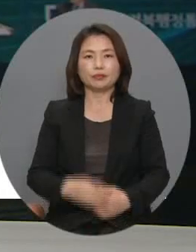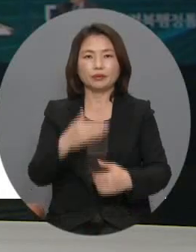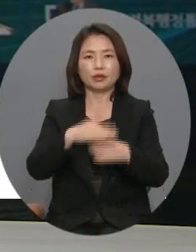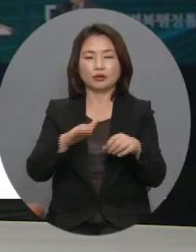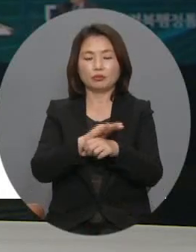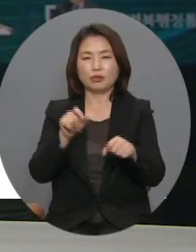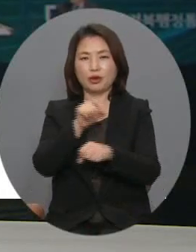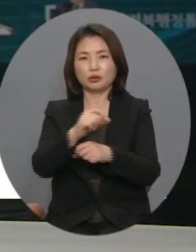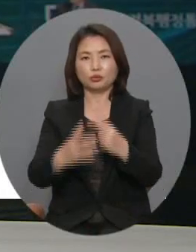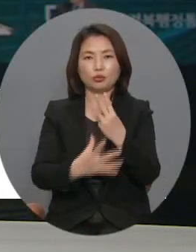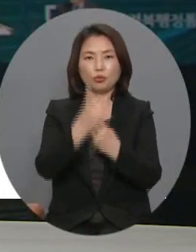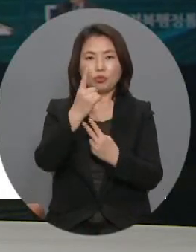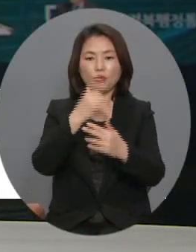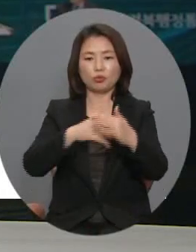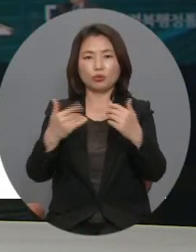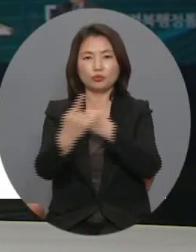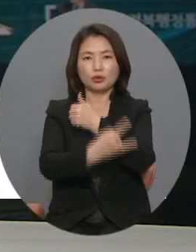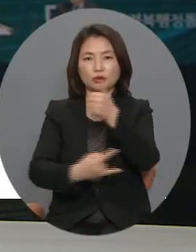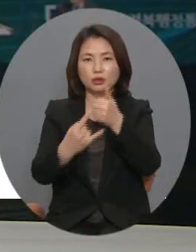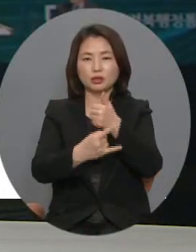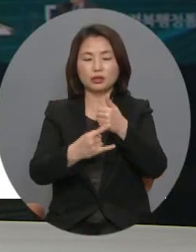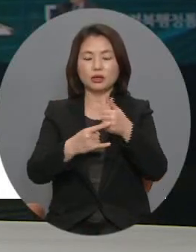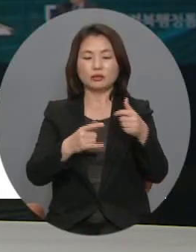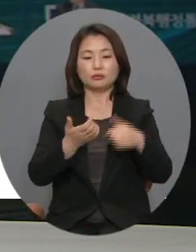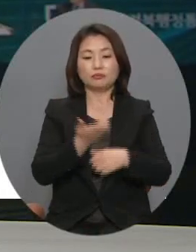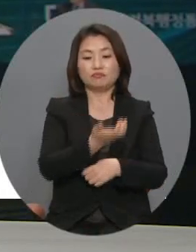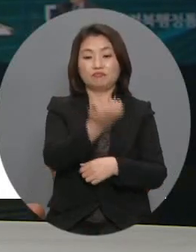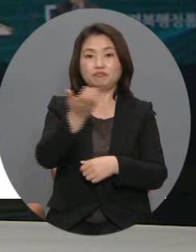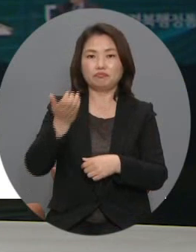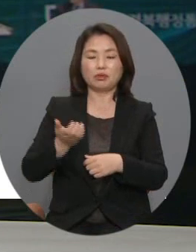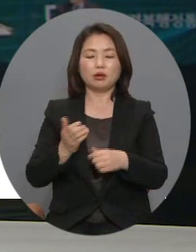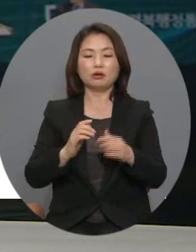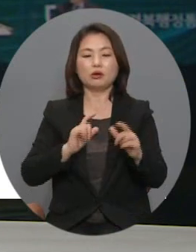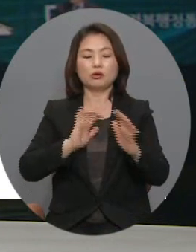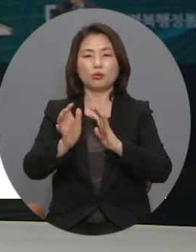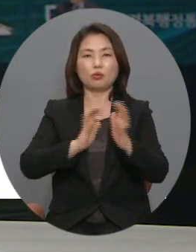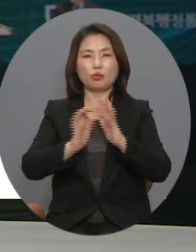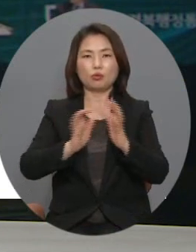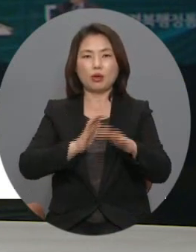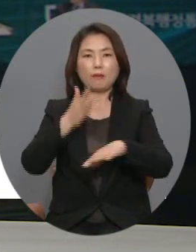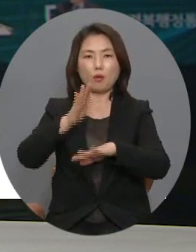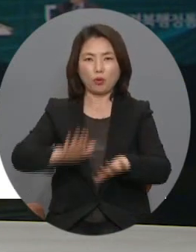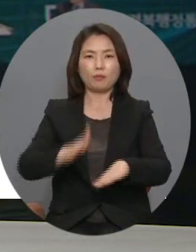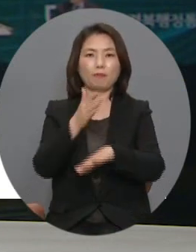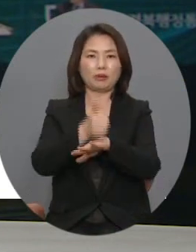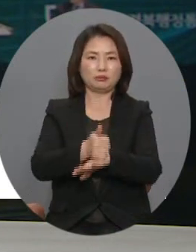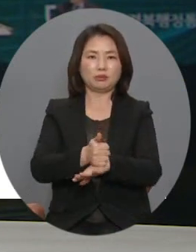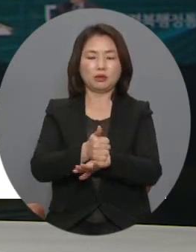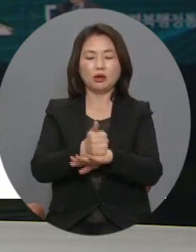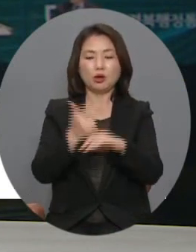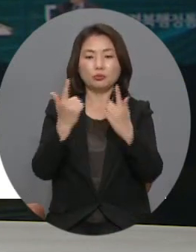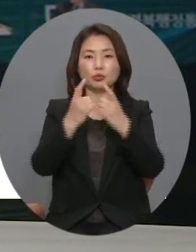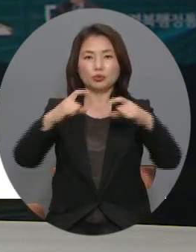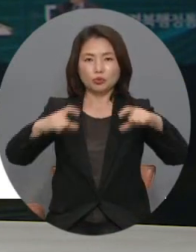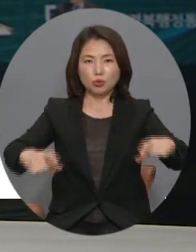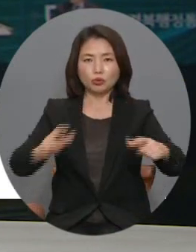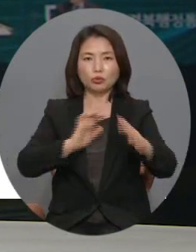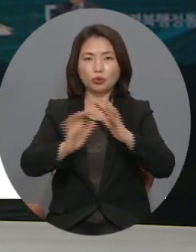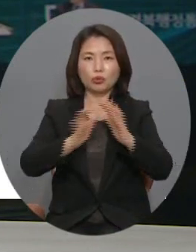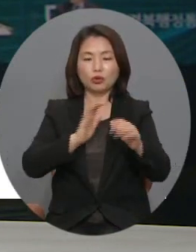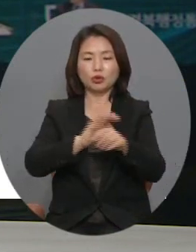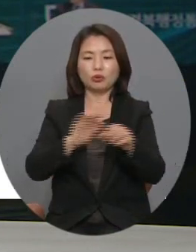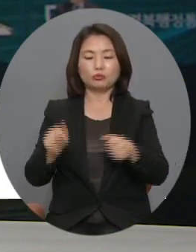대구 경북 행정통합 공론화위원회가 지역을 돌며 열고 있는 권역별 토론회 마지막 순서로 북부권